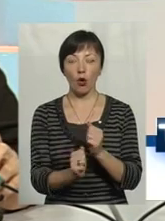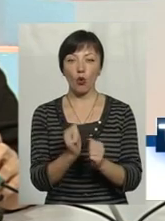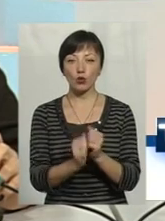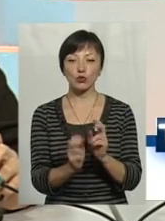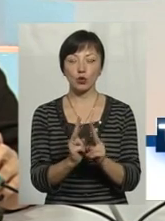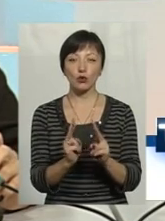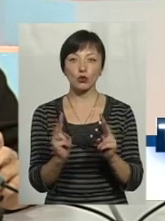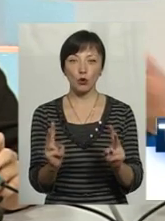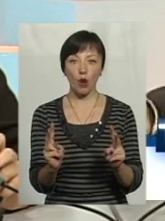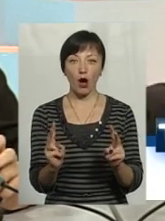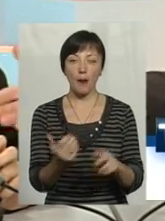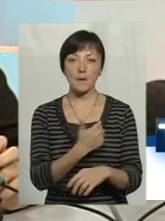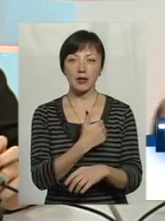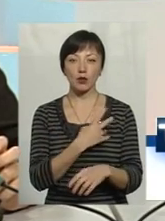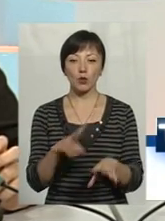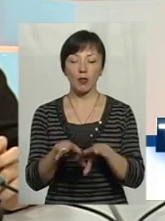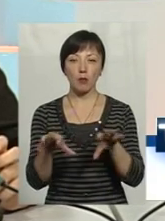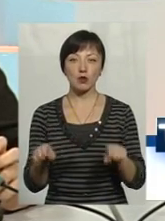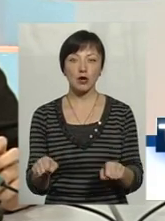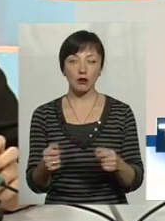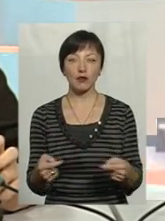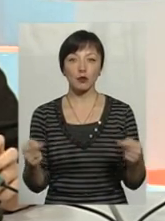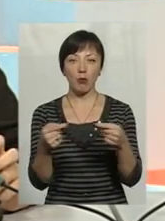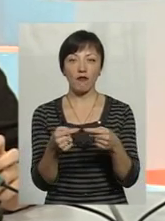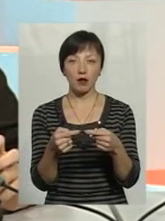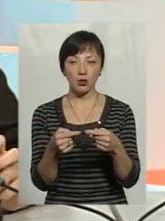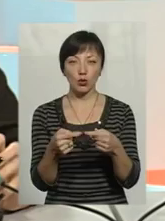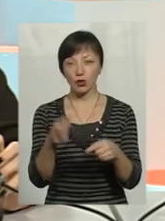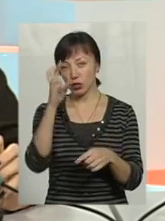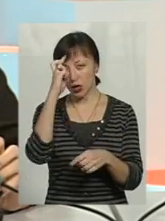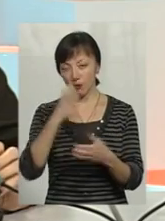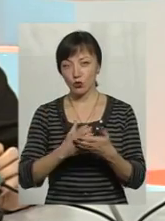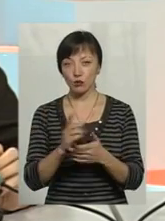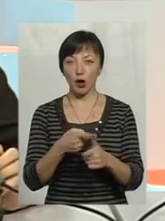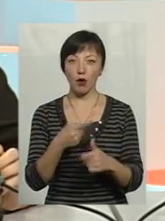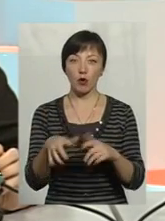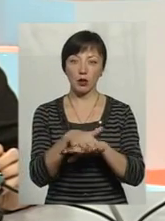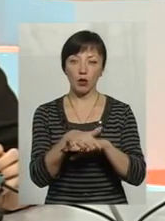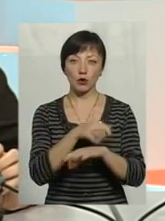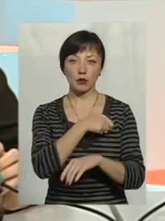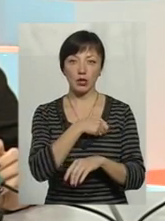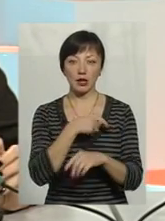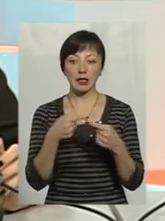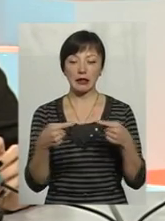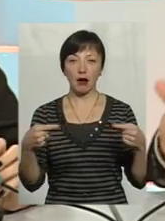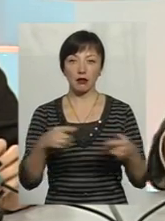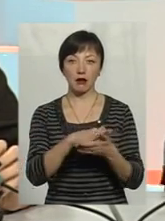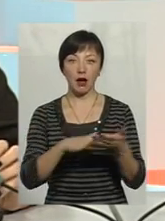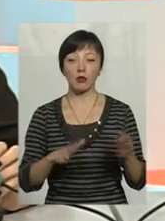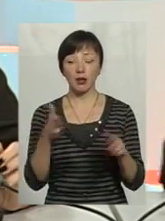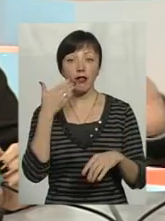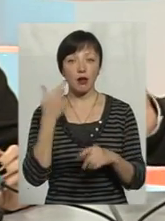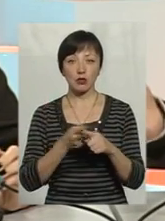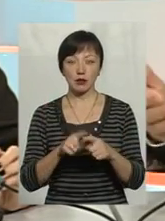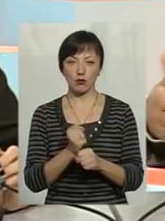кожного, хто претендує на посаду от, відповідно там державній службі або народного депутата і так далі. Тоді буде легко це